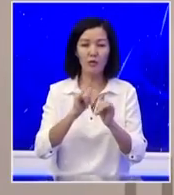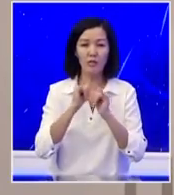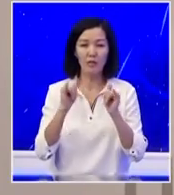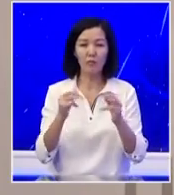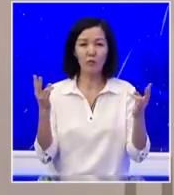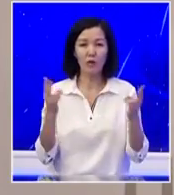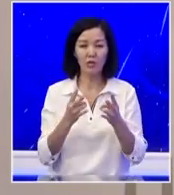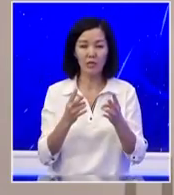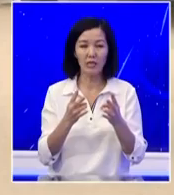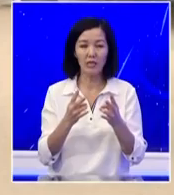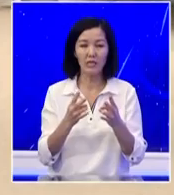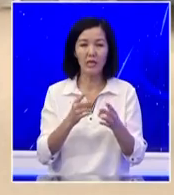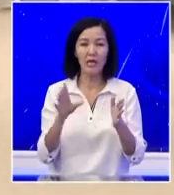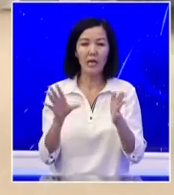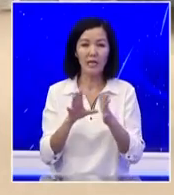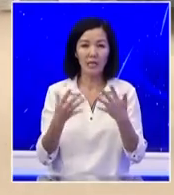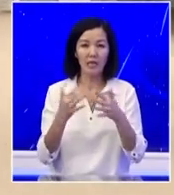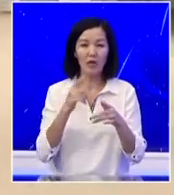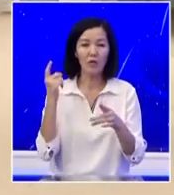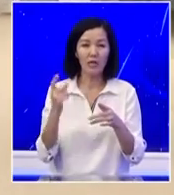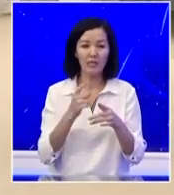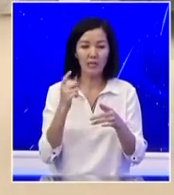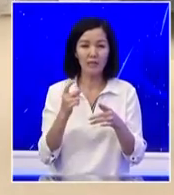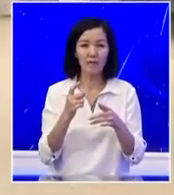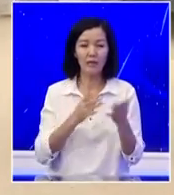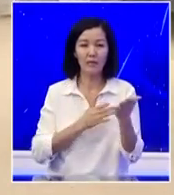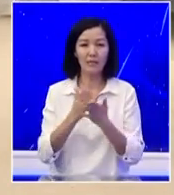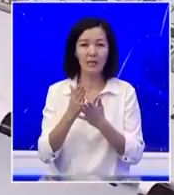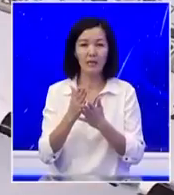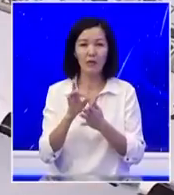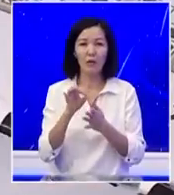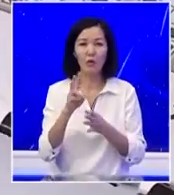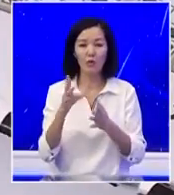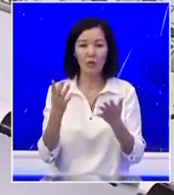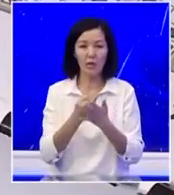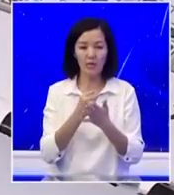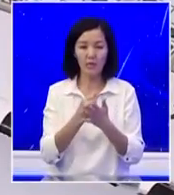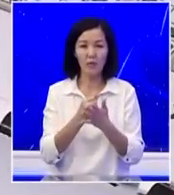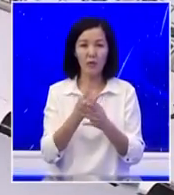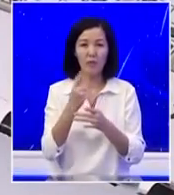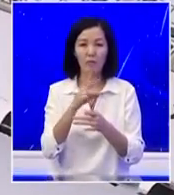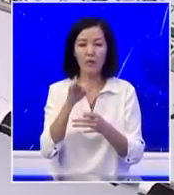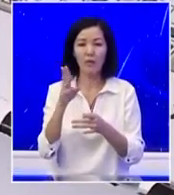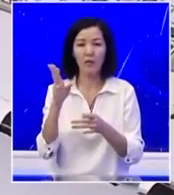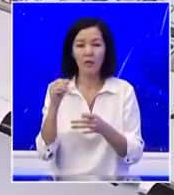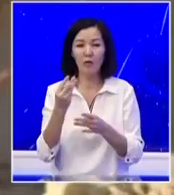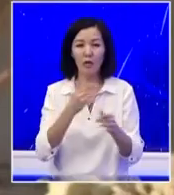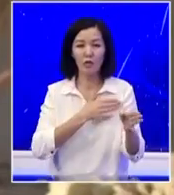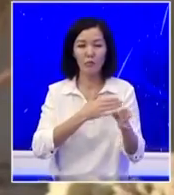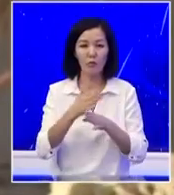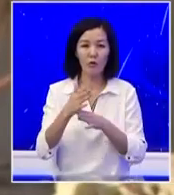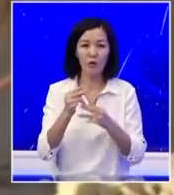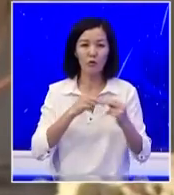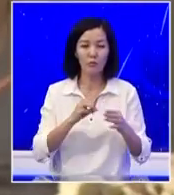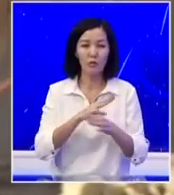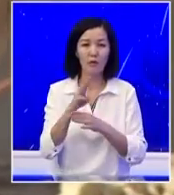Яғни өнеркәсіптік, энергетикалық, ауыл шаруашылық қызмет көрсету салаларының рөлін анықтау. Екінші, 1 триллион теңгеге жуық қаржы бөлінген